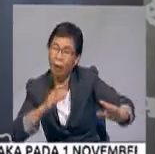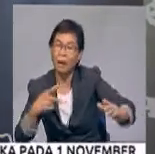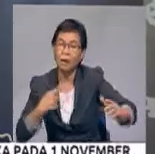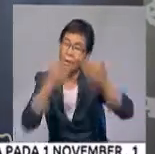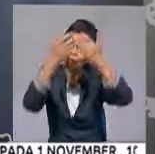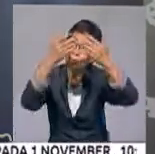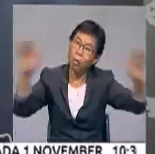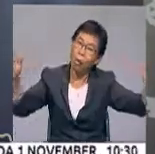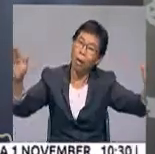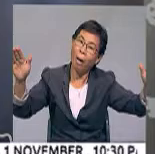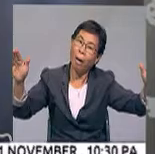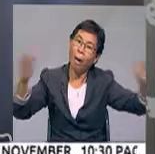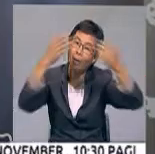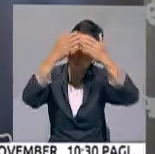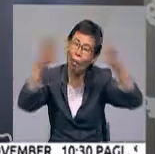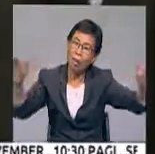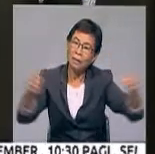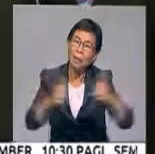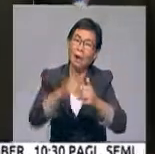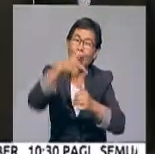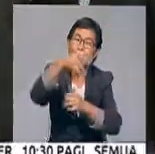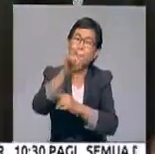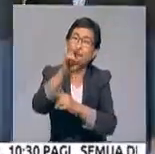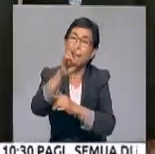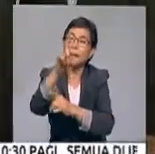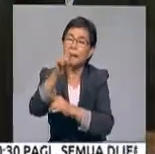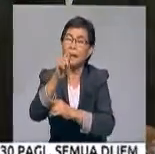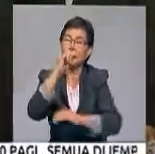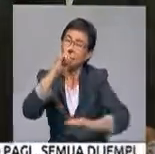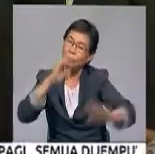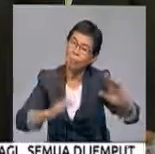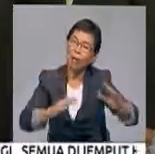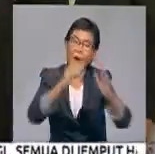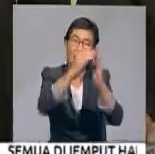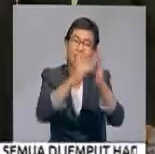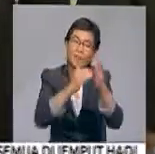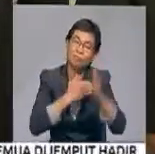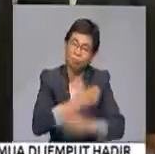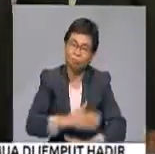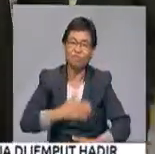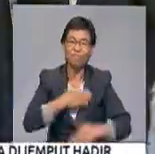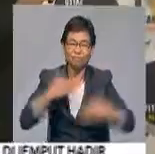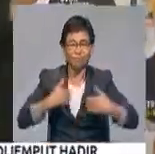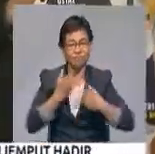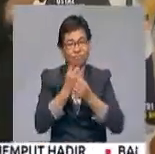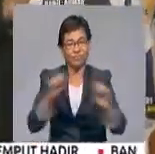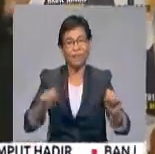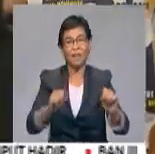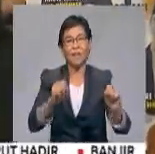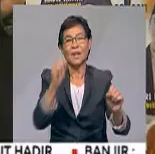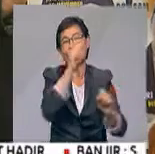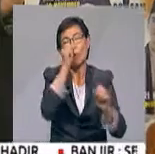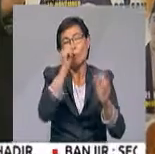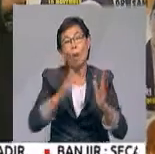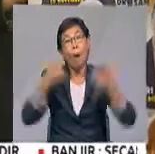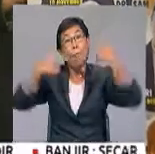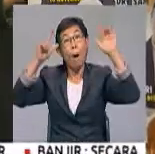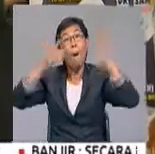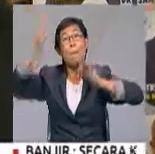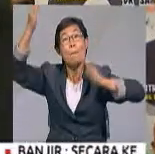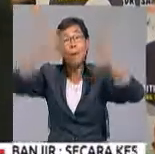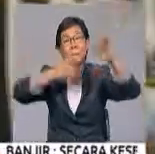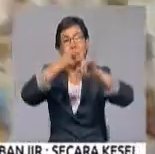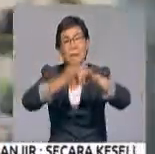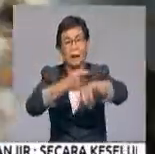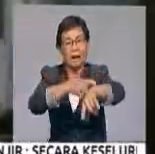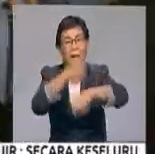sesi pendedahan bersama dengan Planet Animasi. Sebagai selingan, acara-acara hiburan turut disediakan dengan barisan artis-artis popular tanah air dari